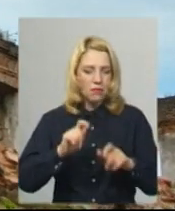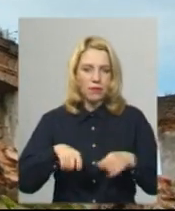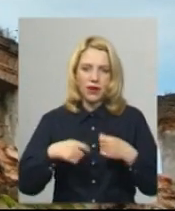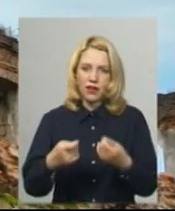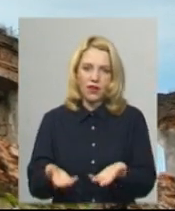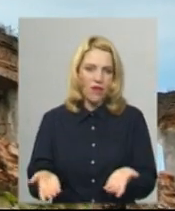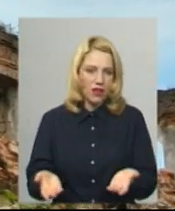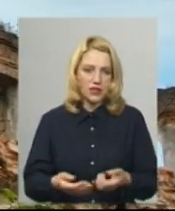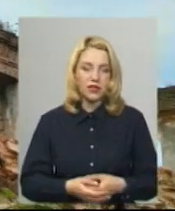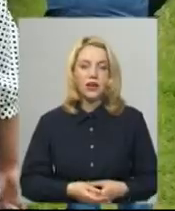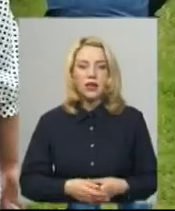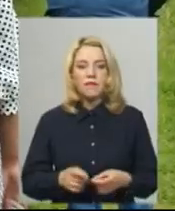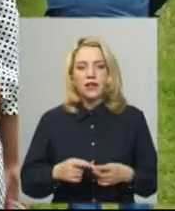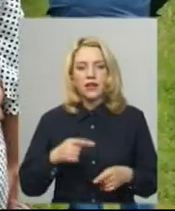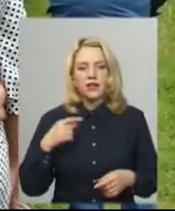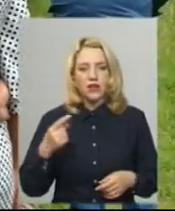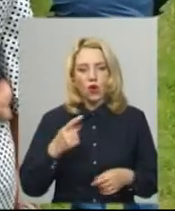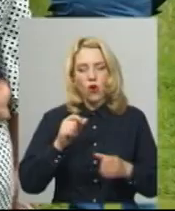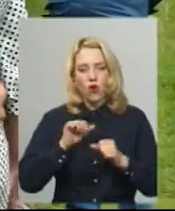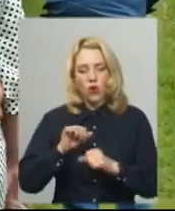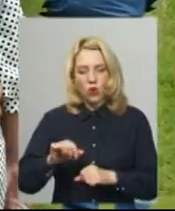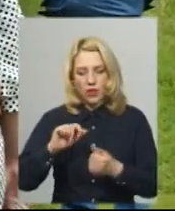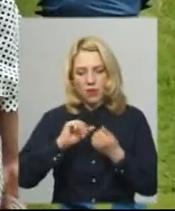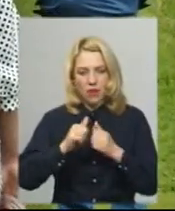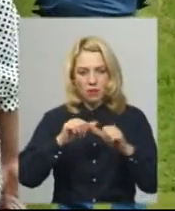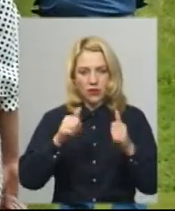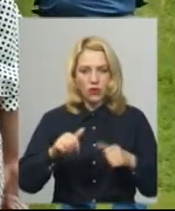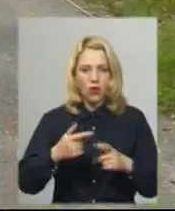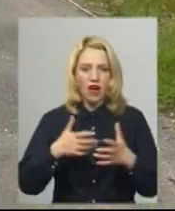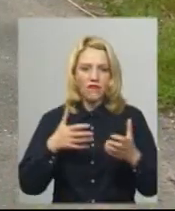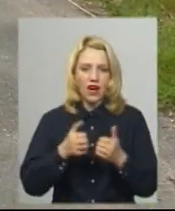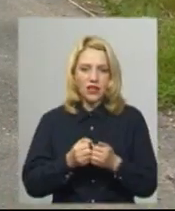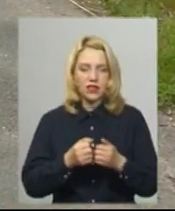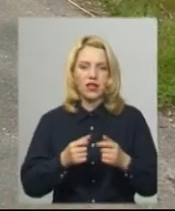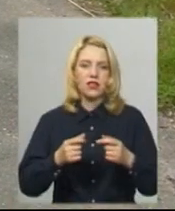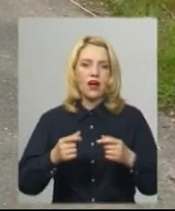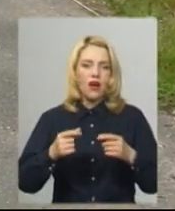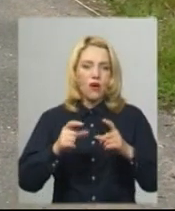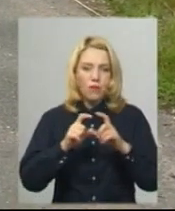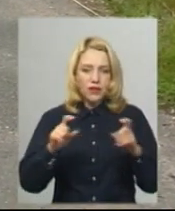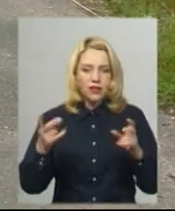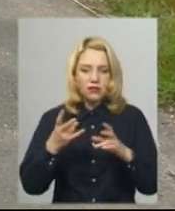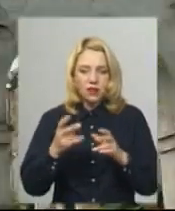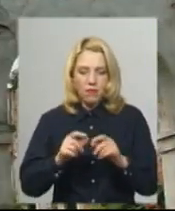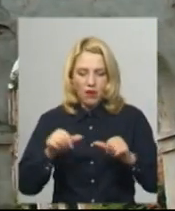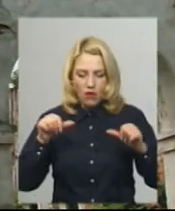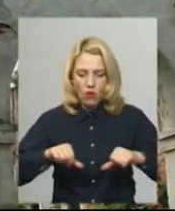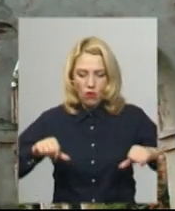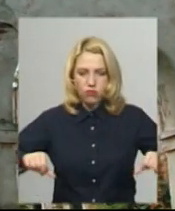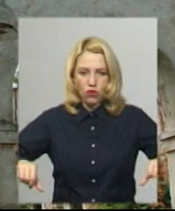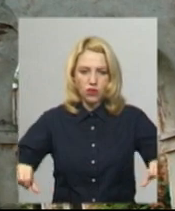каже член Міжнародної організації з охорони пам'яток та історичних місць Сергій Шпаковський, аварійний об'єкт потрібно обгородити. Чоловік, додає, з офіційним листом